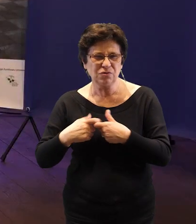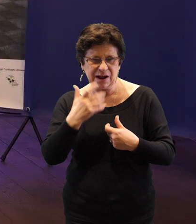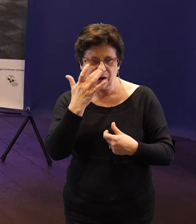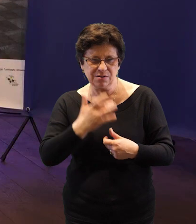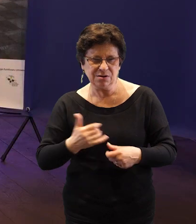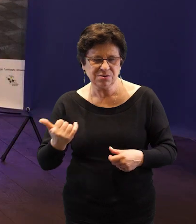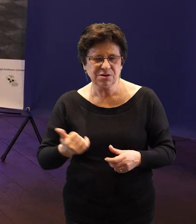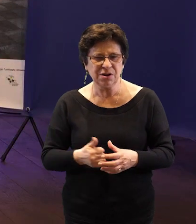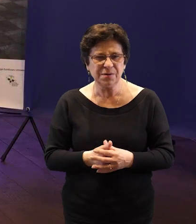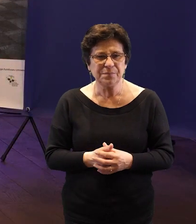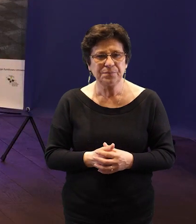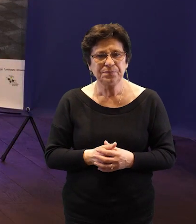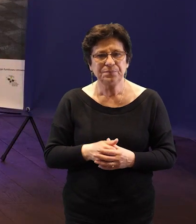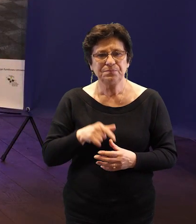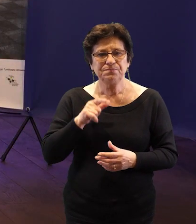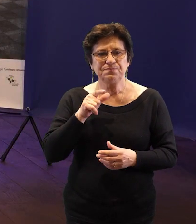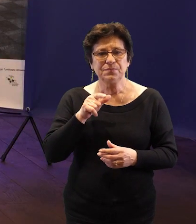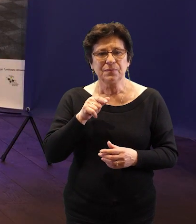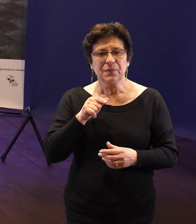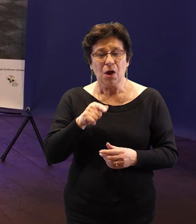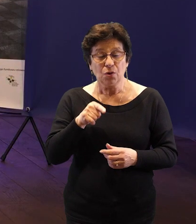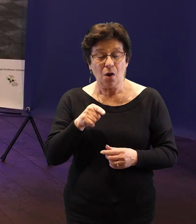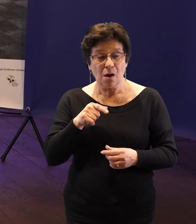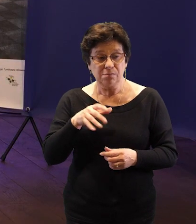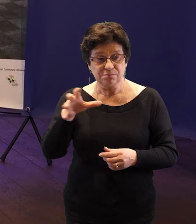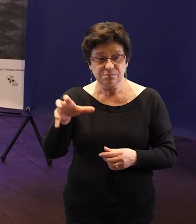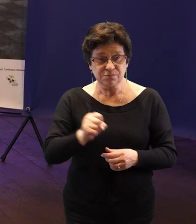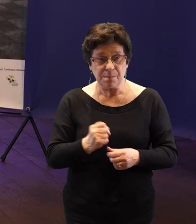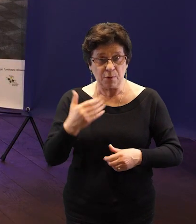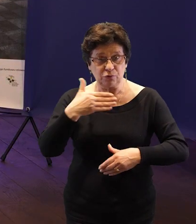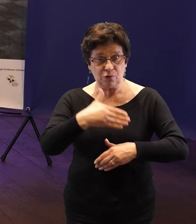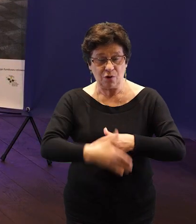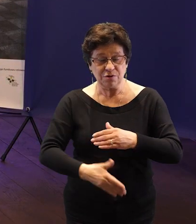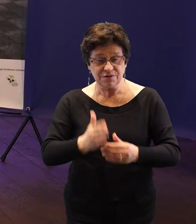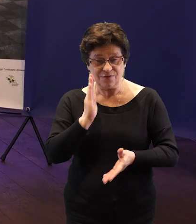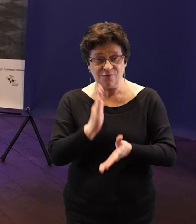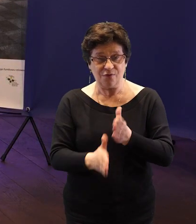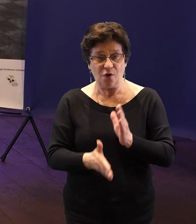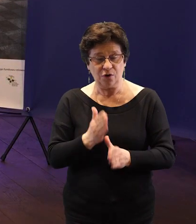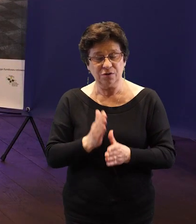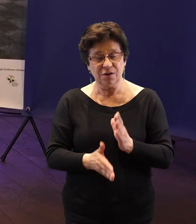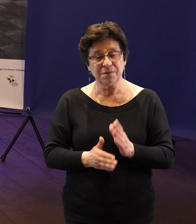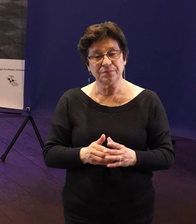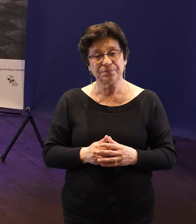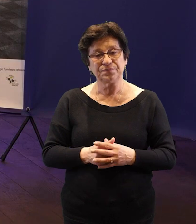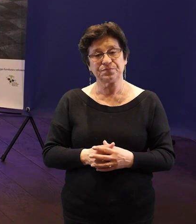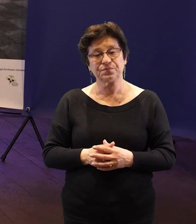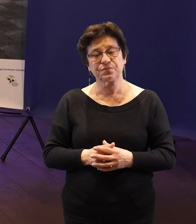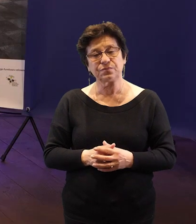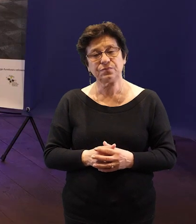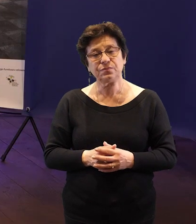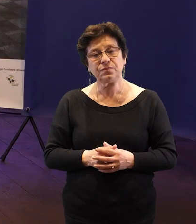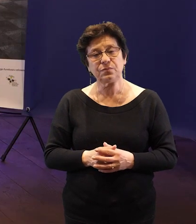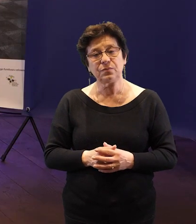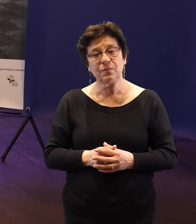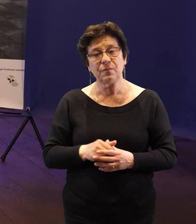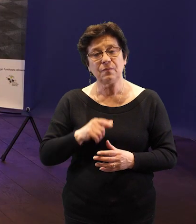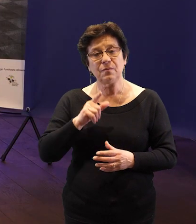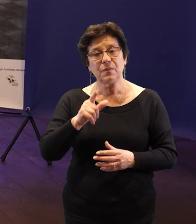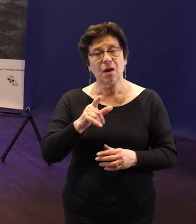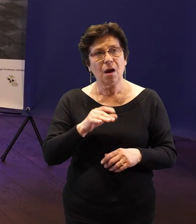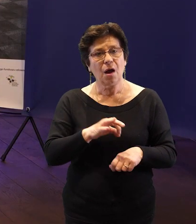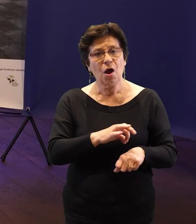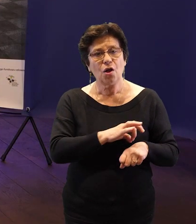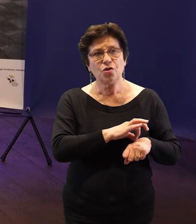właśnie loty tych konstrukcji przejętych pod koniec wojny i potem testowanych po wojnie w tych krajach, doprowadziły